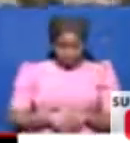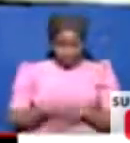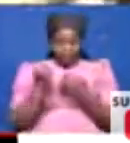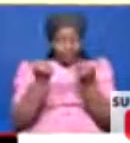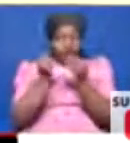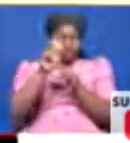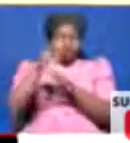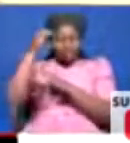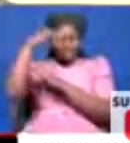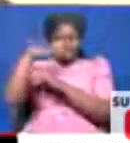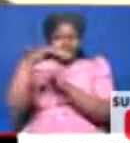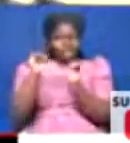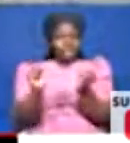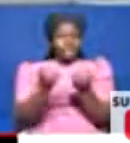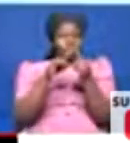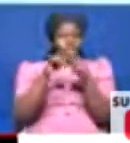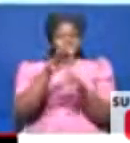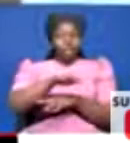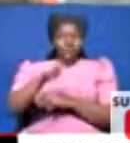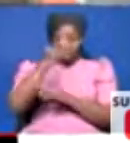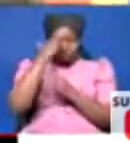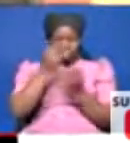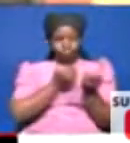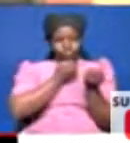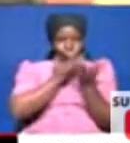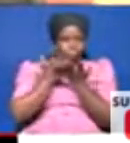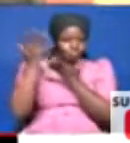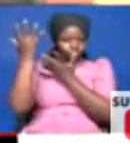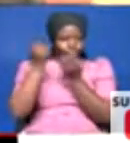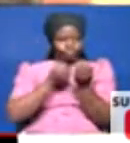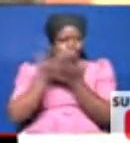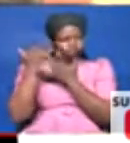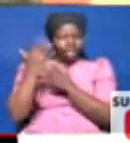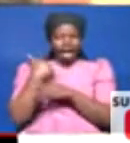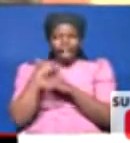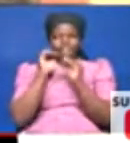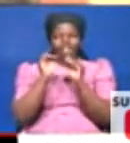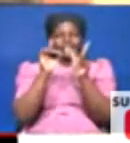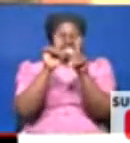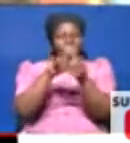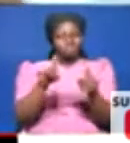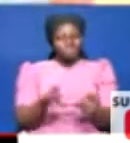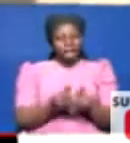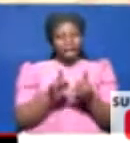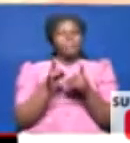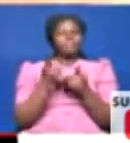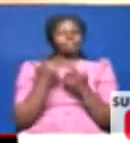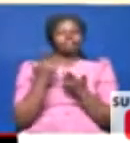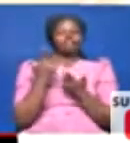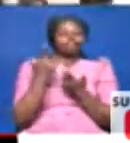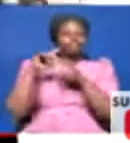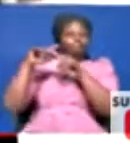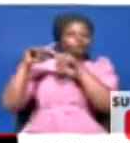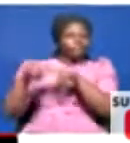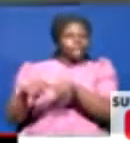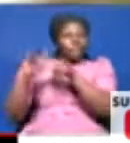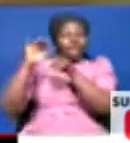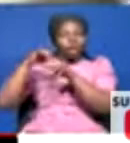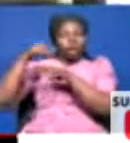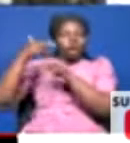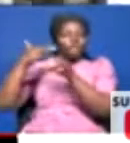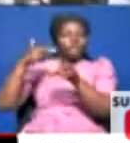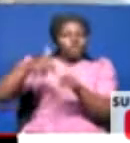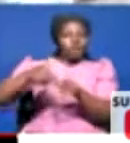mazingira kwa vile hayatoi moshi wa uchafuzi, mbali na kusaidia kuondoa hali ya kutegemea mafuta ambayo uagizaji wake